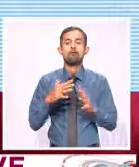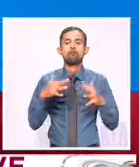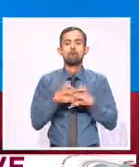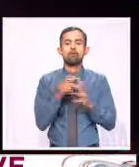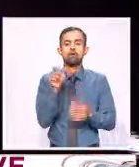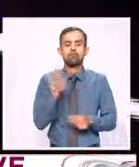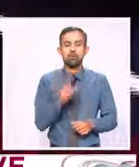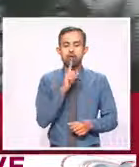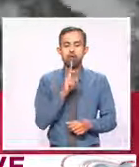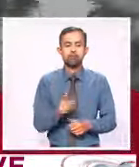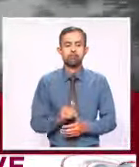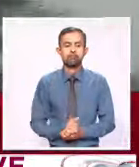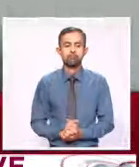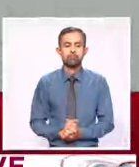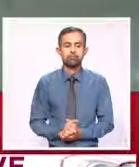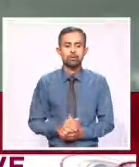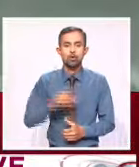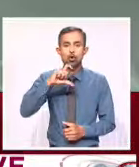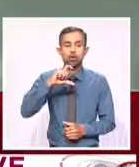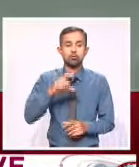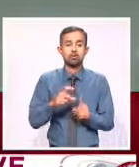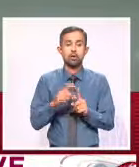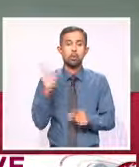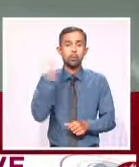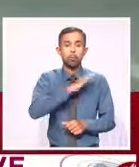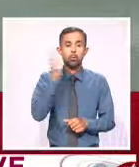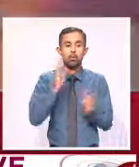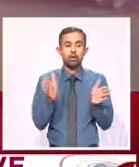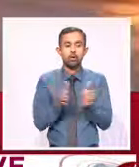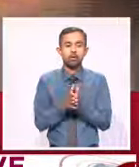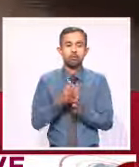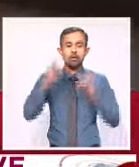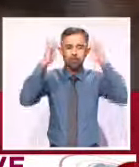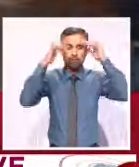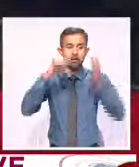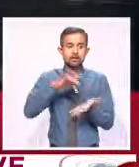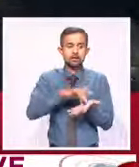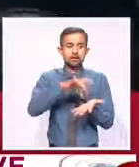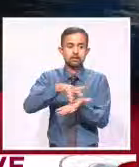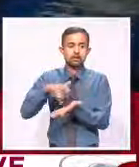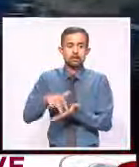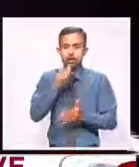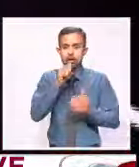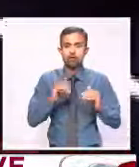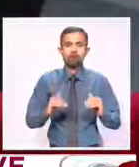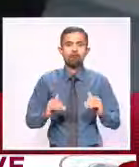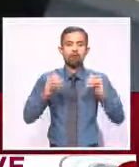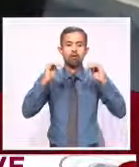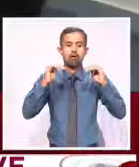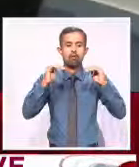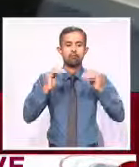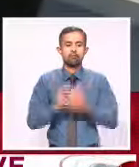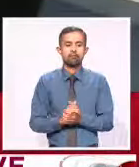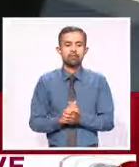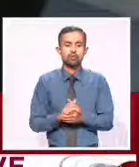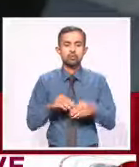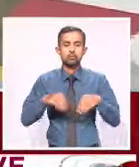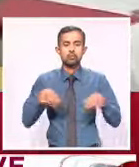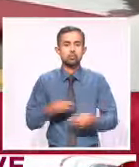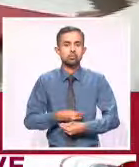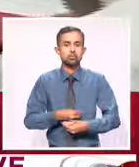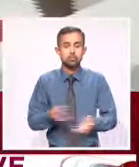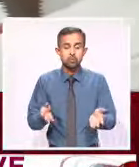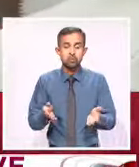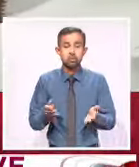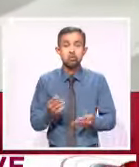වජිර කියයි. කොළඹට තද සුළං සමග වැසි ස්ථාන රැසක ජල ගැලීම්. වගා හානි